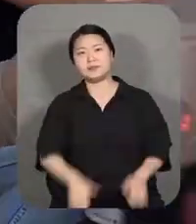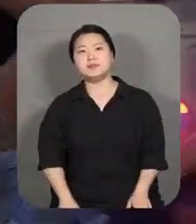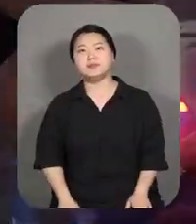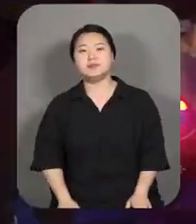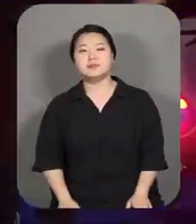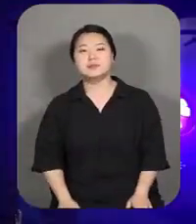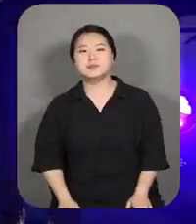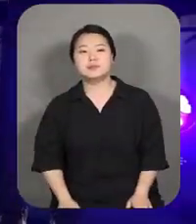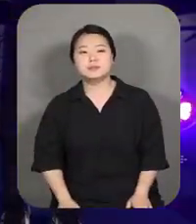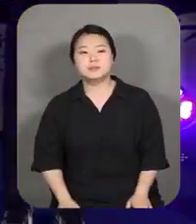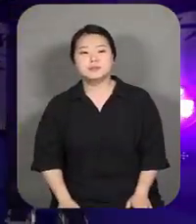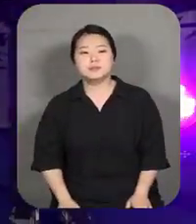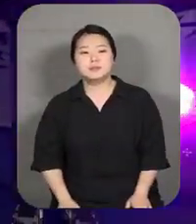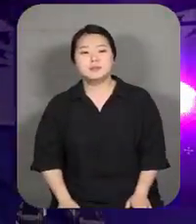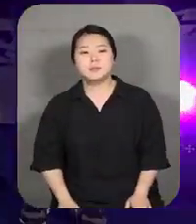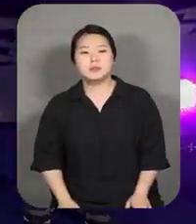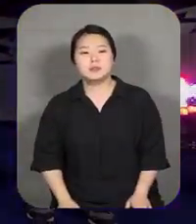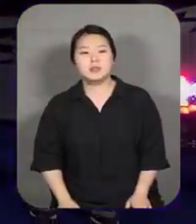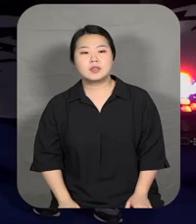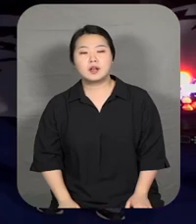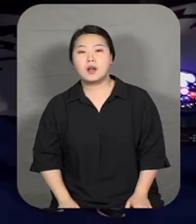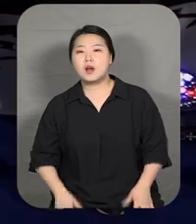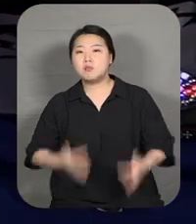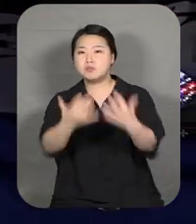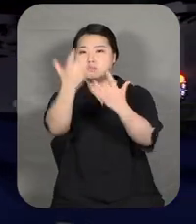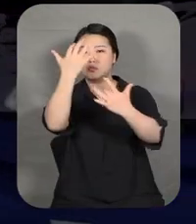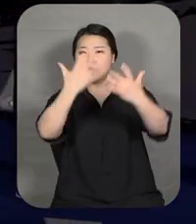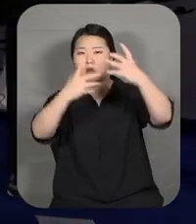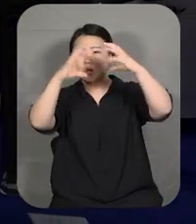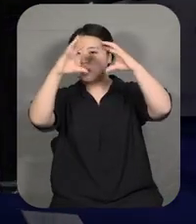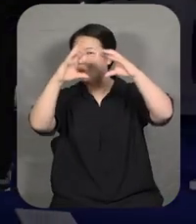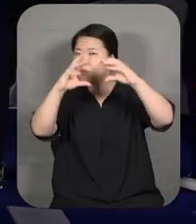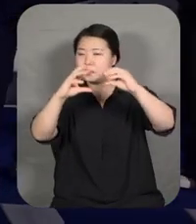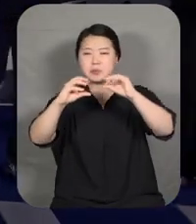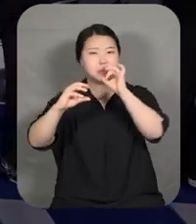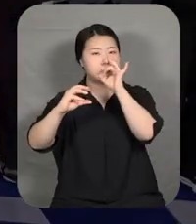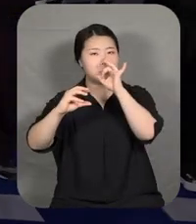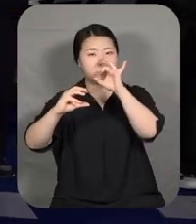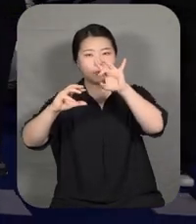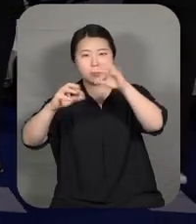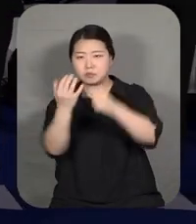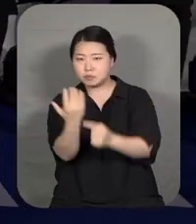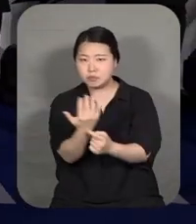몰아내자. 거짓 수 없는 투쟁의